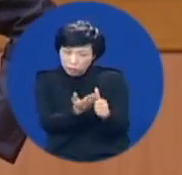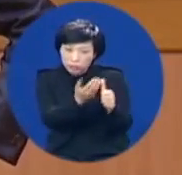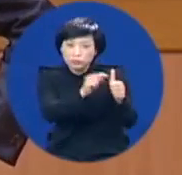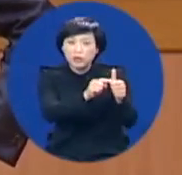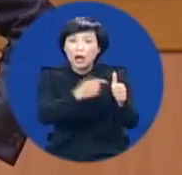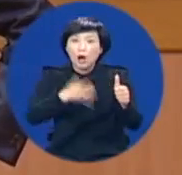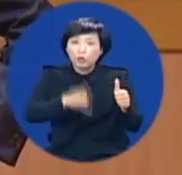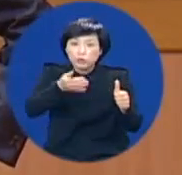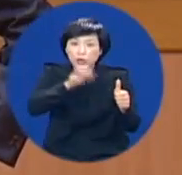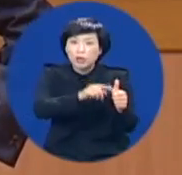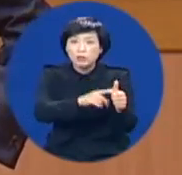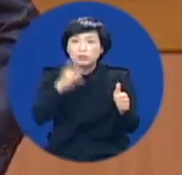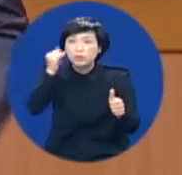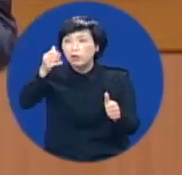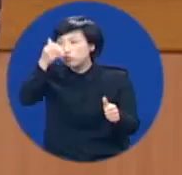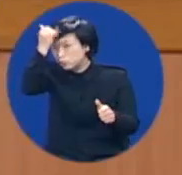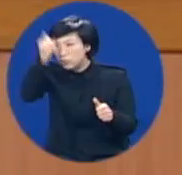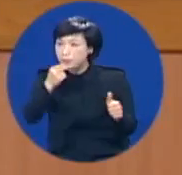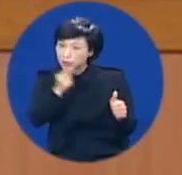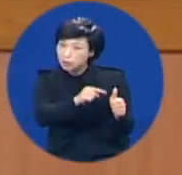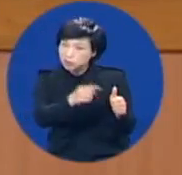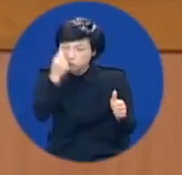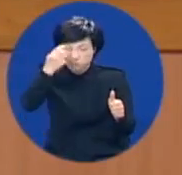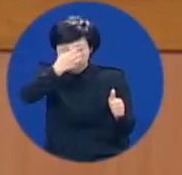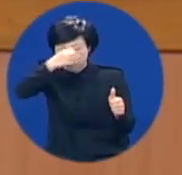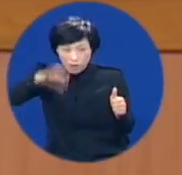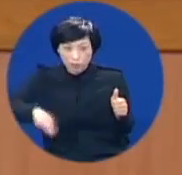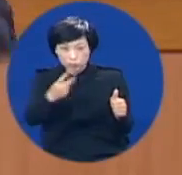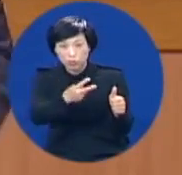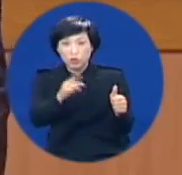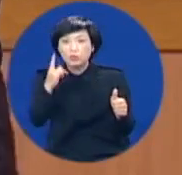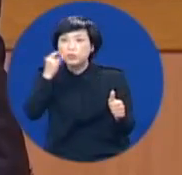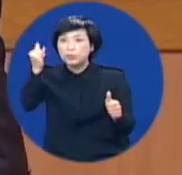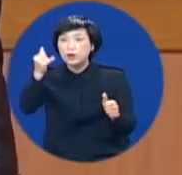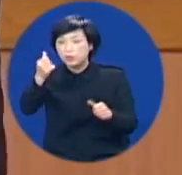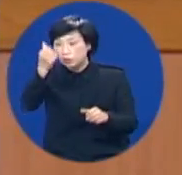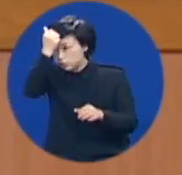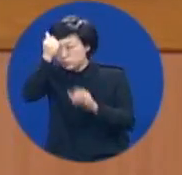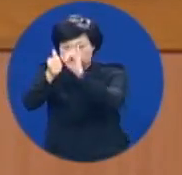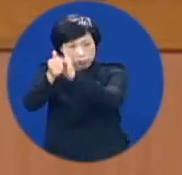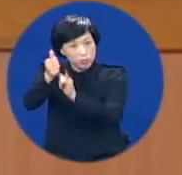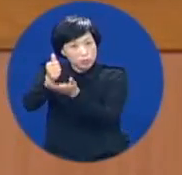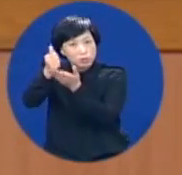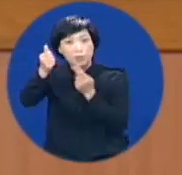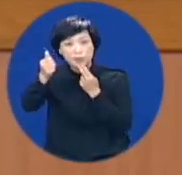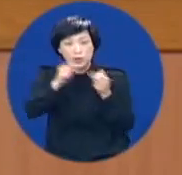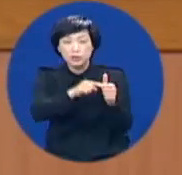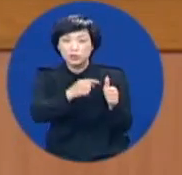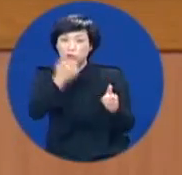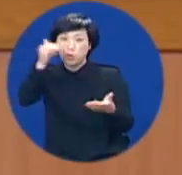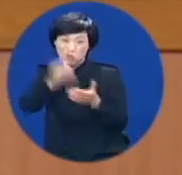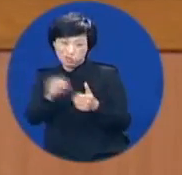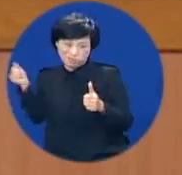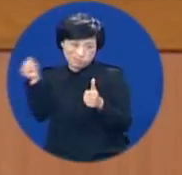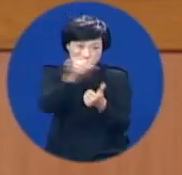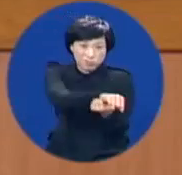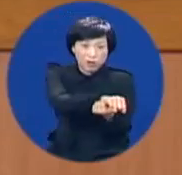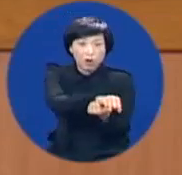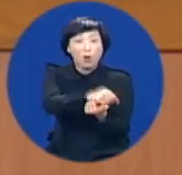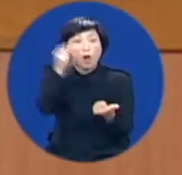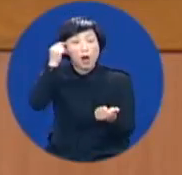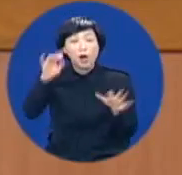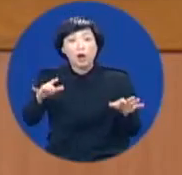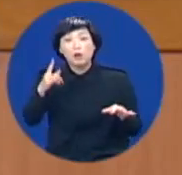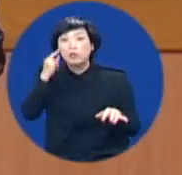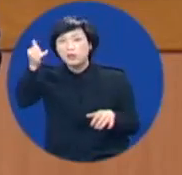부모에게 불효할 수 있느냐. 그 다음에 부모에게 불효한다는 돌로 쳐라 했어요. 얼마나 부모가 자기 생애를 마음을